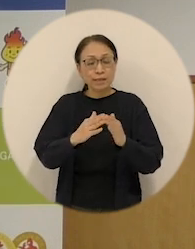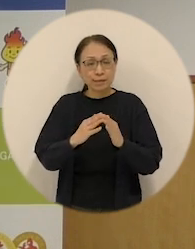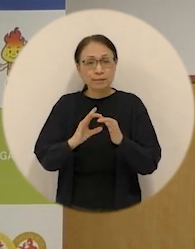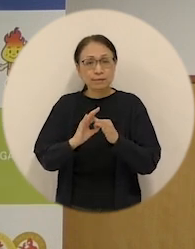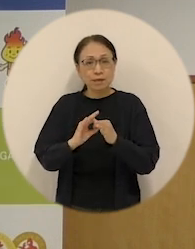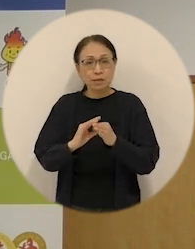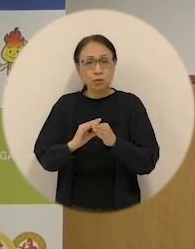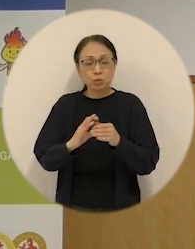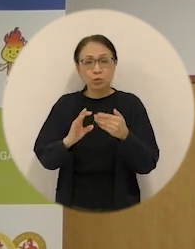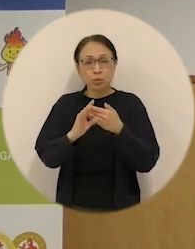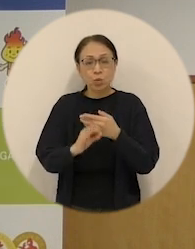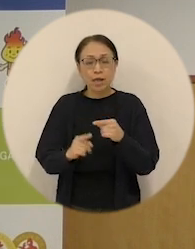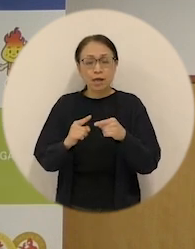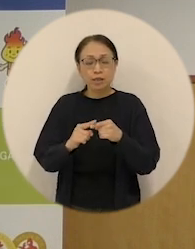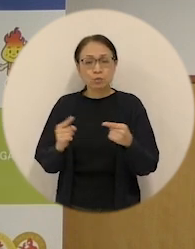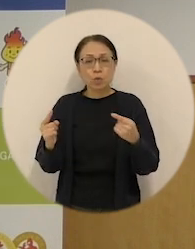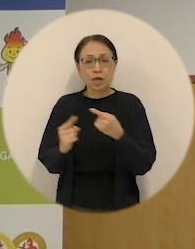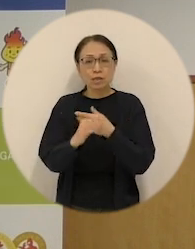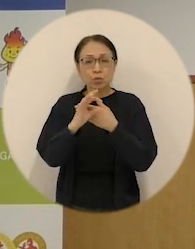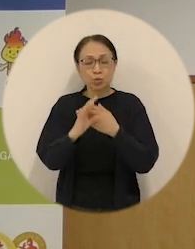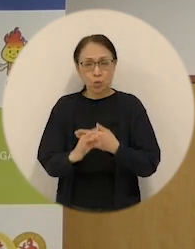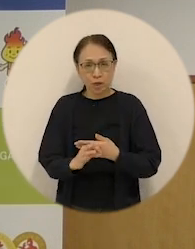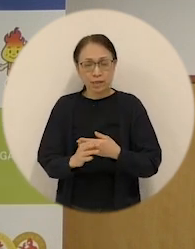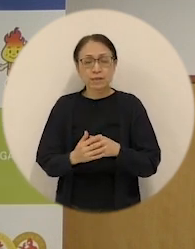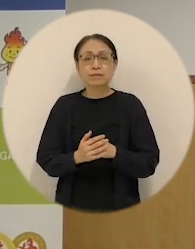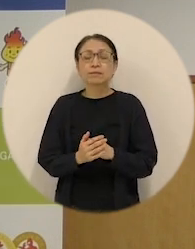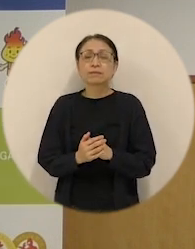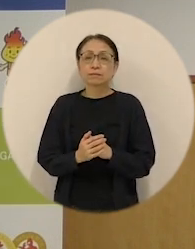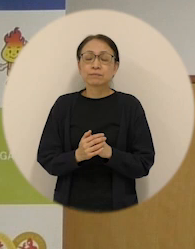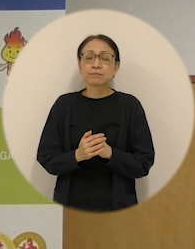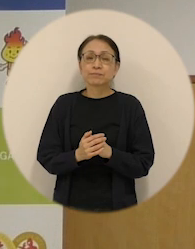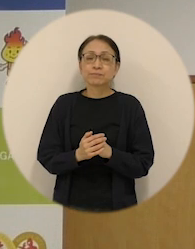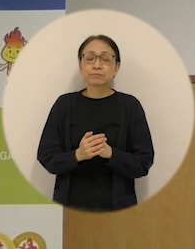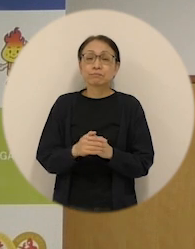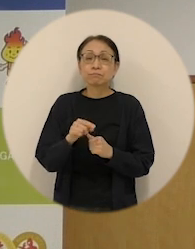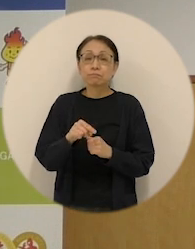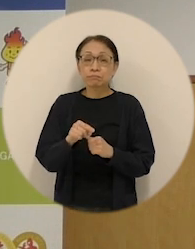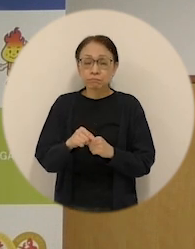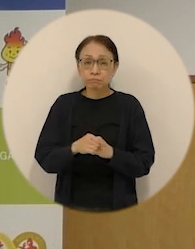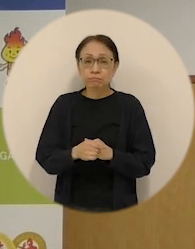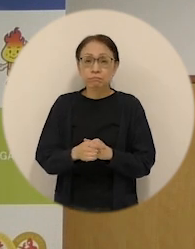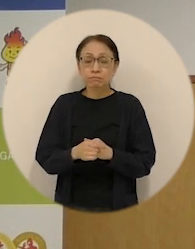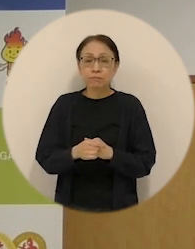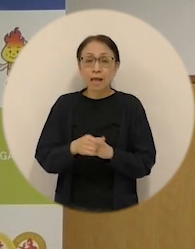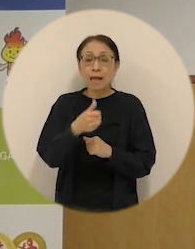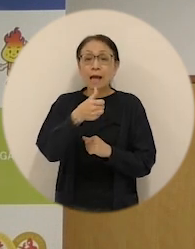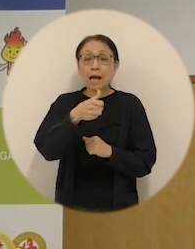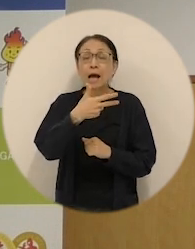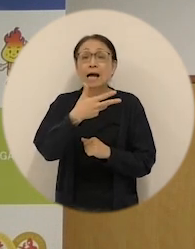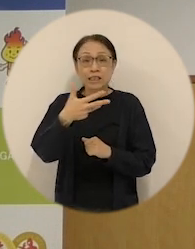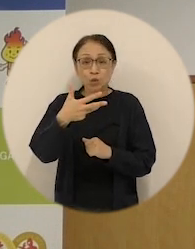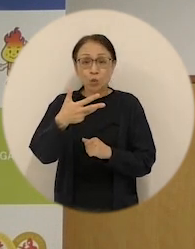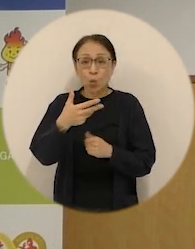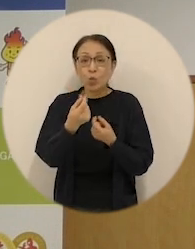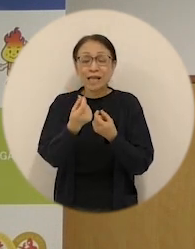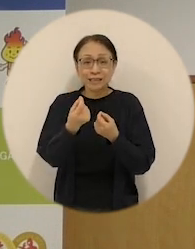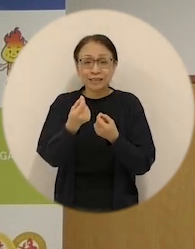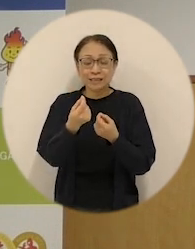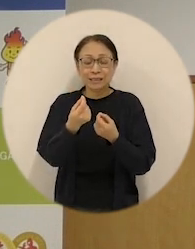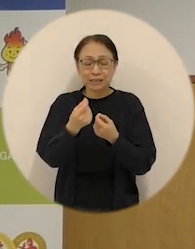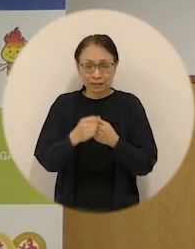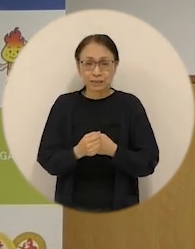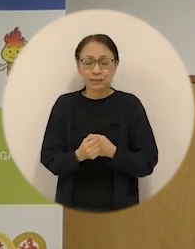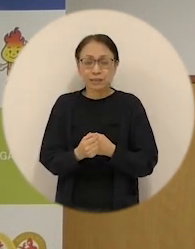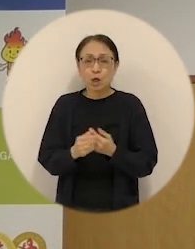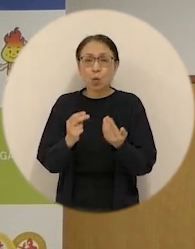する条例の一部を改正する条例でありますが、本案は議案第8号と同様に地方自治